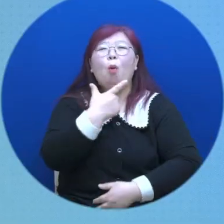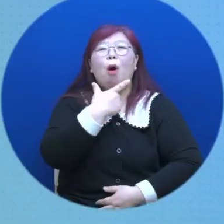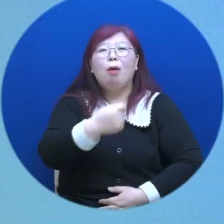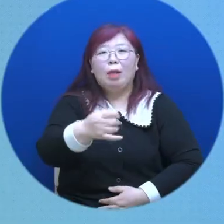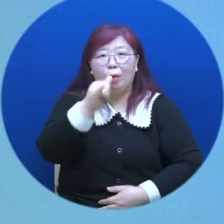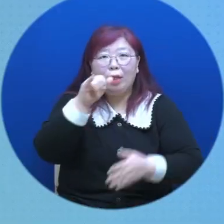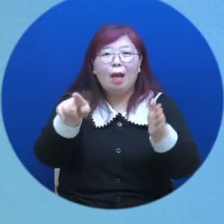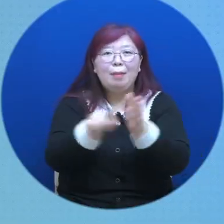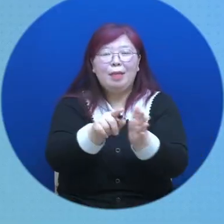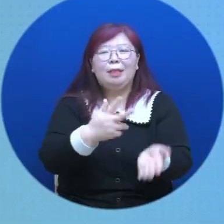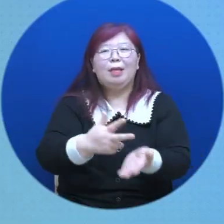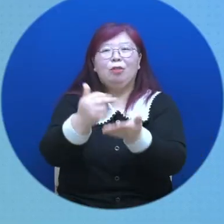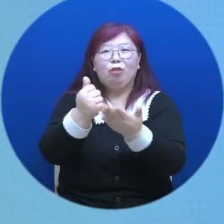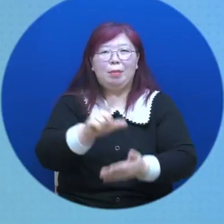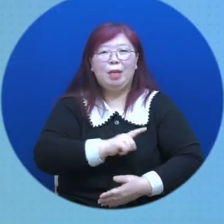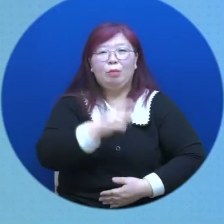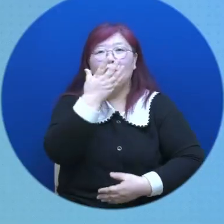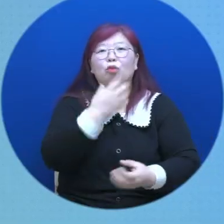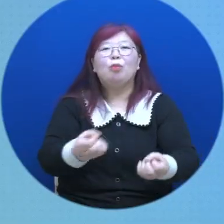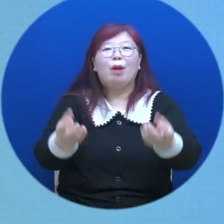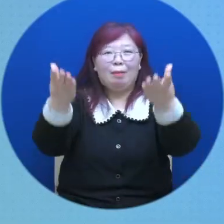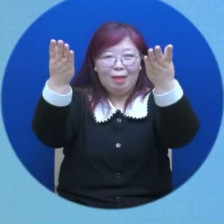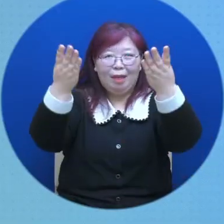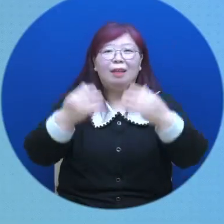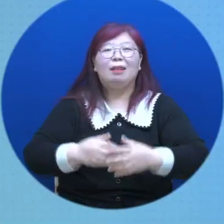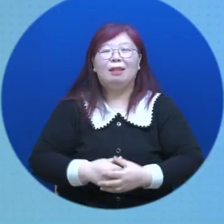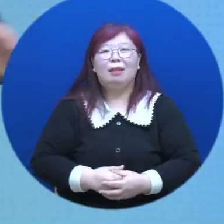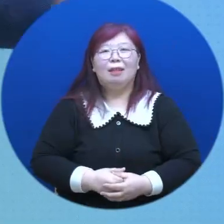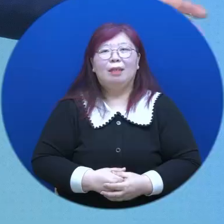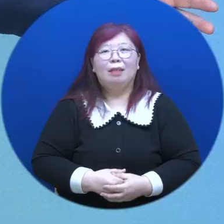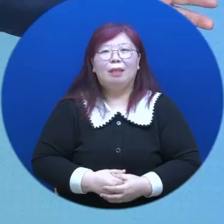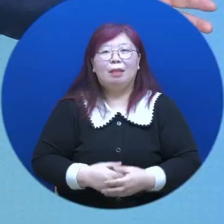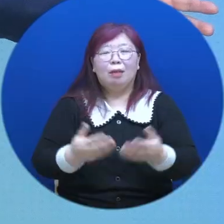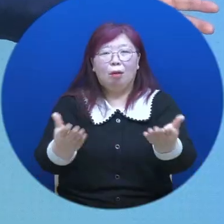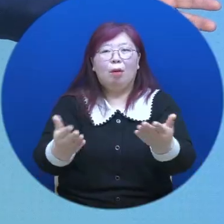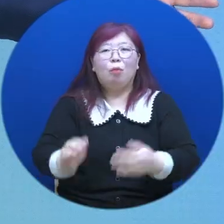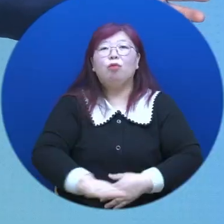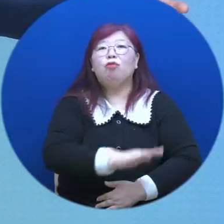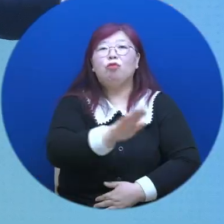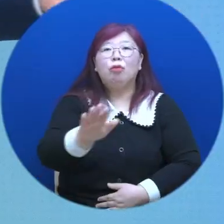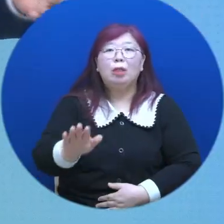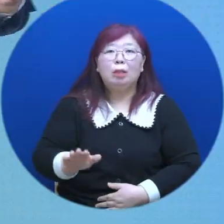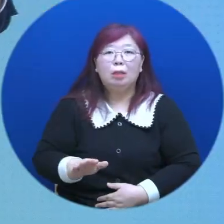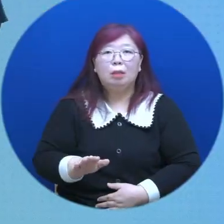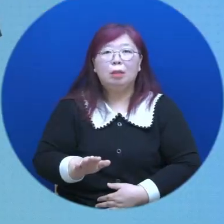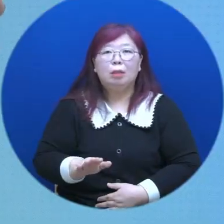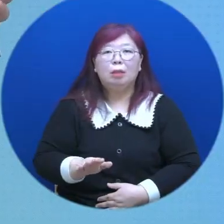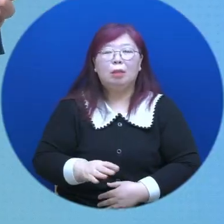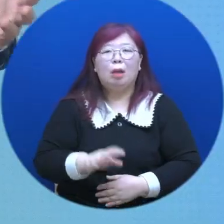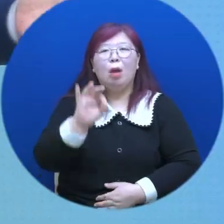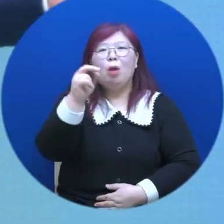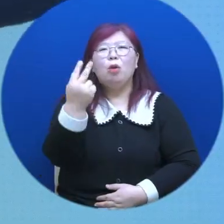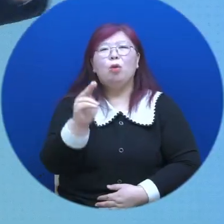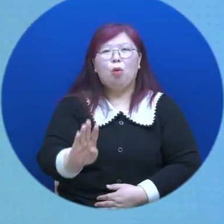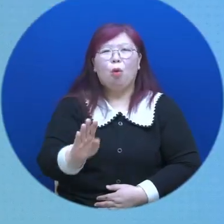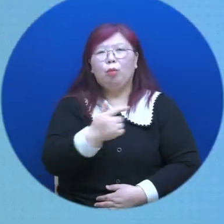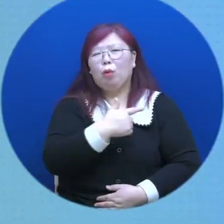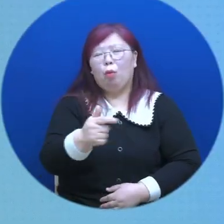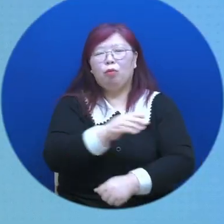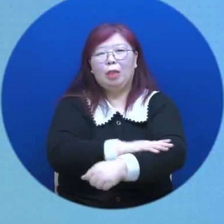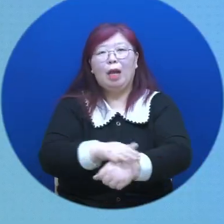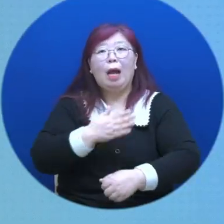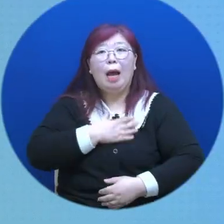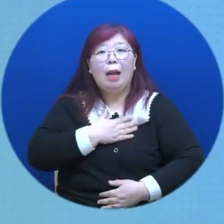있다 믿으시기를 주의 이름으로 축원합니다. 여러분, 우리는 욥을 너무 잘 알아요.